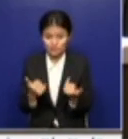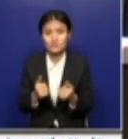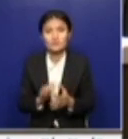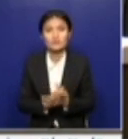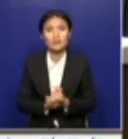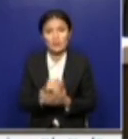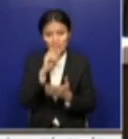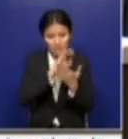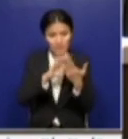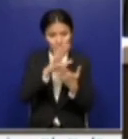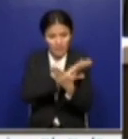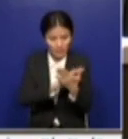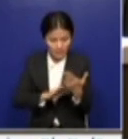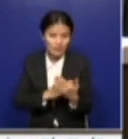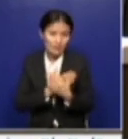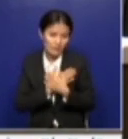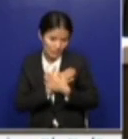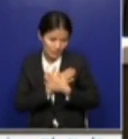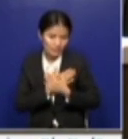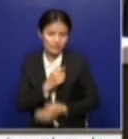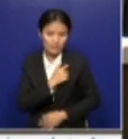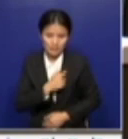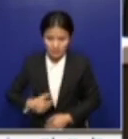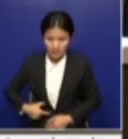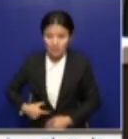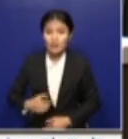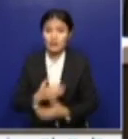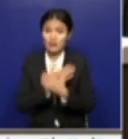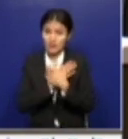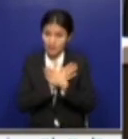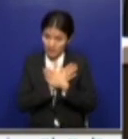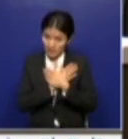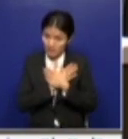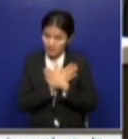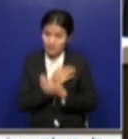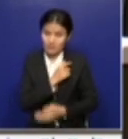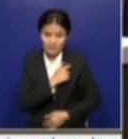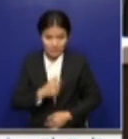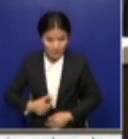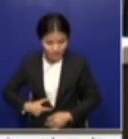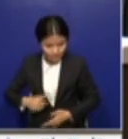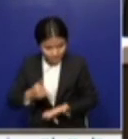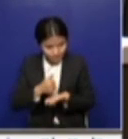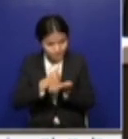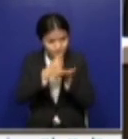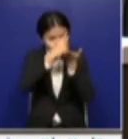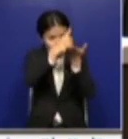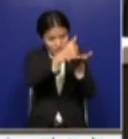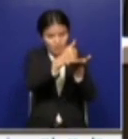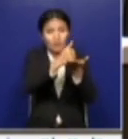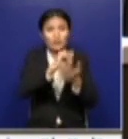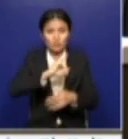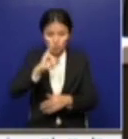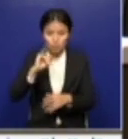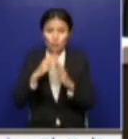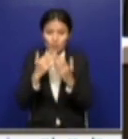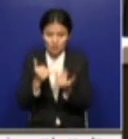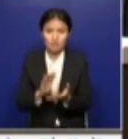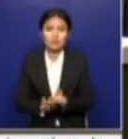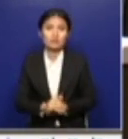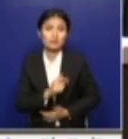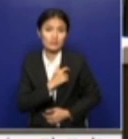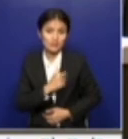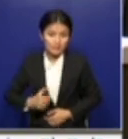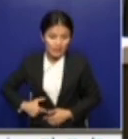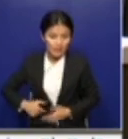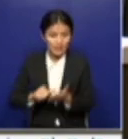เรารักษาบ้านเราเทิดทูนสถาบันเราต้องยกสาบานขึ้นเหนือเกล้าเหนือกระหม่อมการปฏิรูปสถาบันอาจจะ